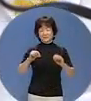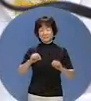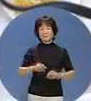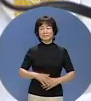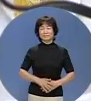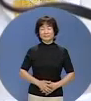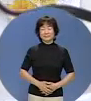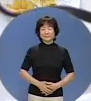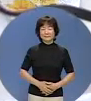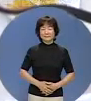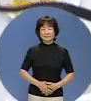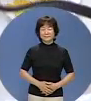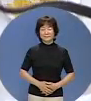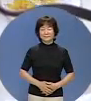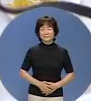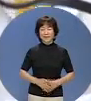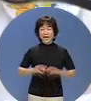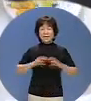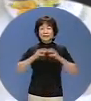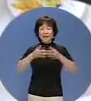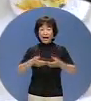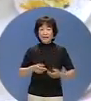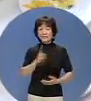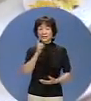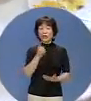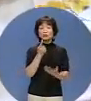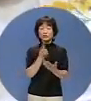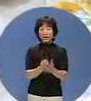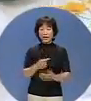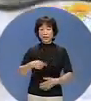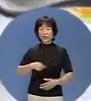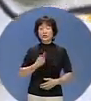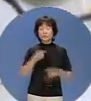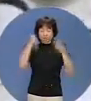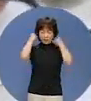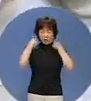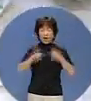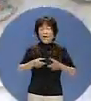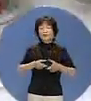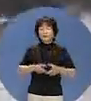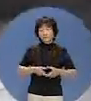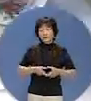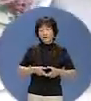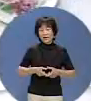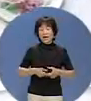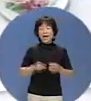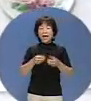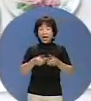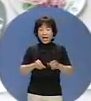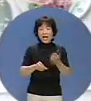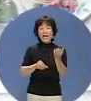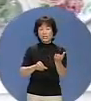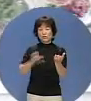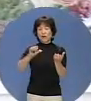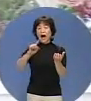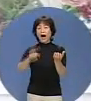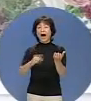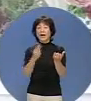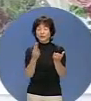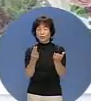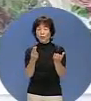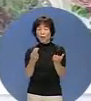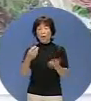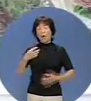様々。世界に一つだけのものが出来上がるのがエッグアートの面白さですと話されていました